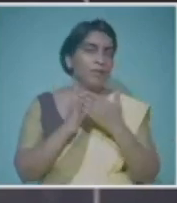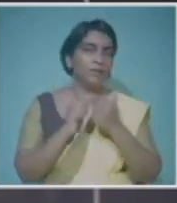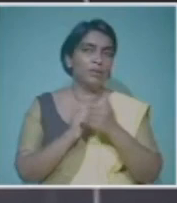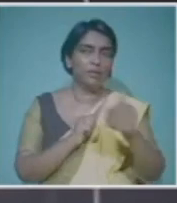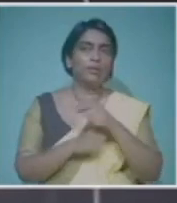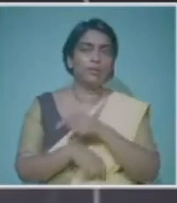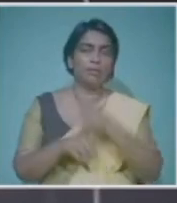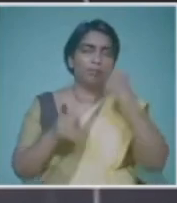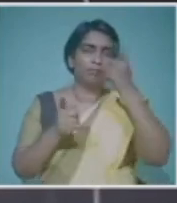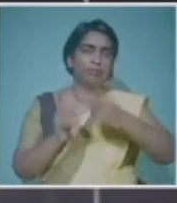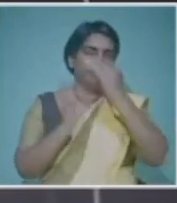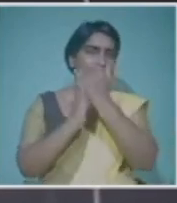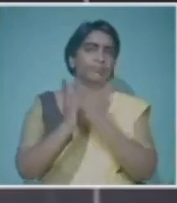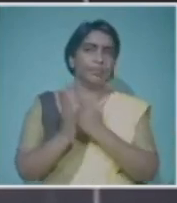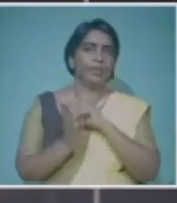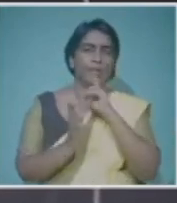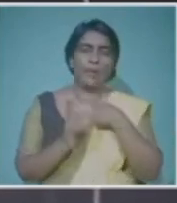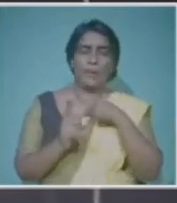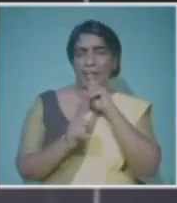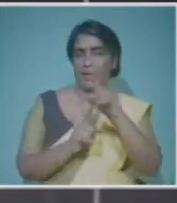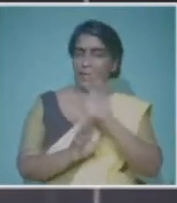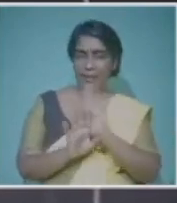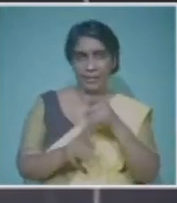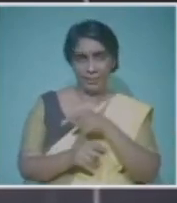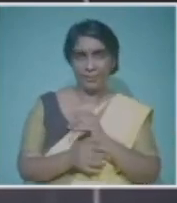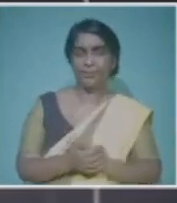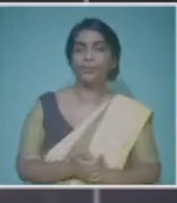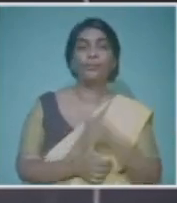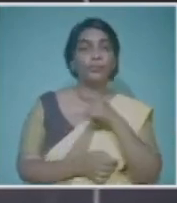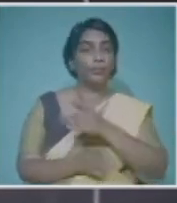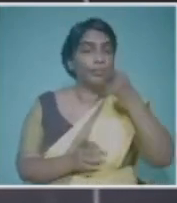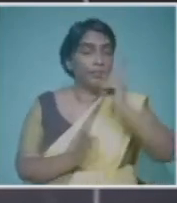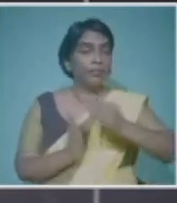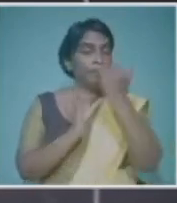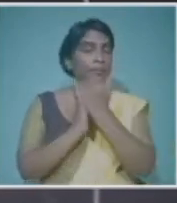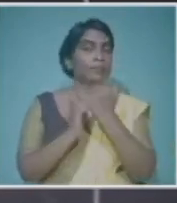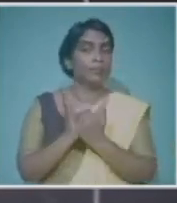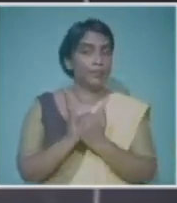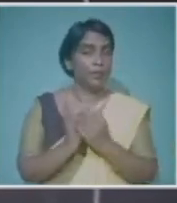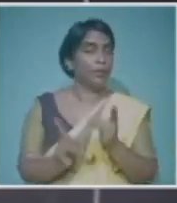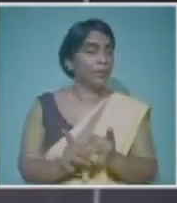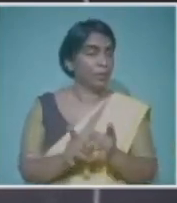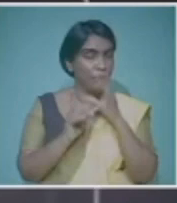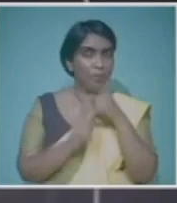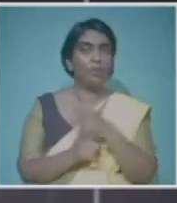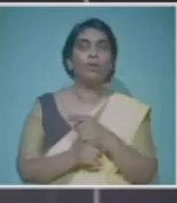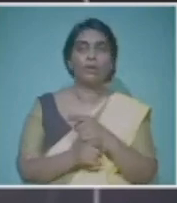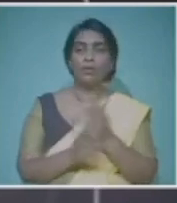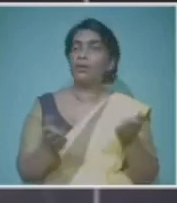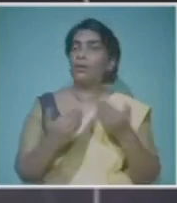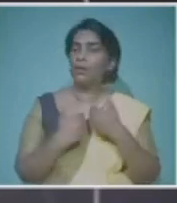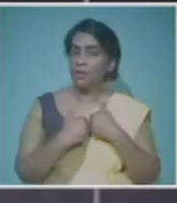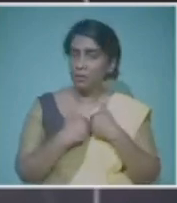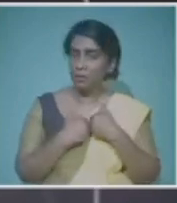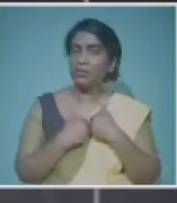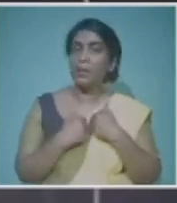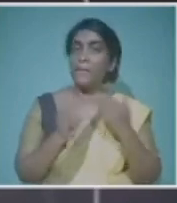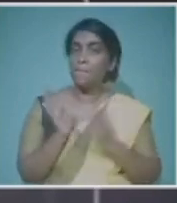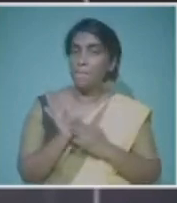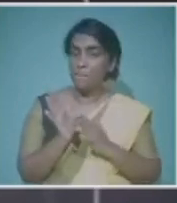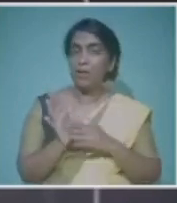කියලා තව නිර්දේශ කිහිපයක් තියෙන මං කියවන්න යන්නේ නැහැ. ඒ නිර්දේශයට අදාළව අපේ